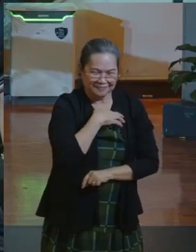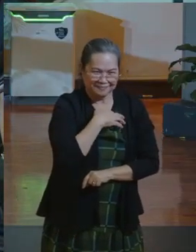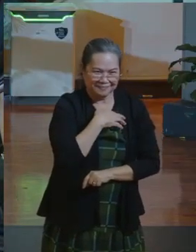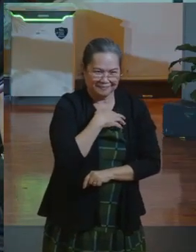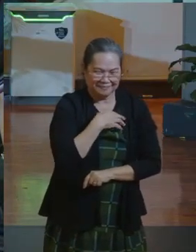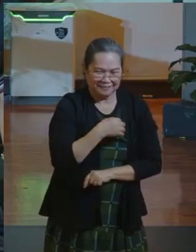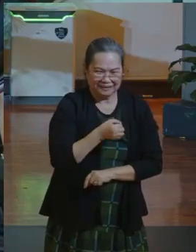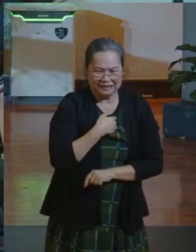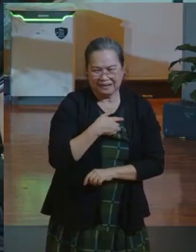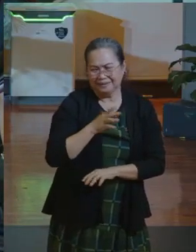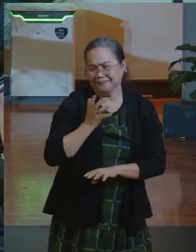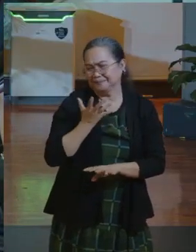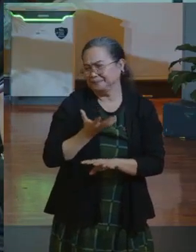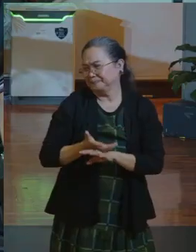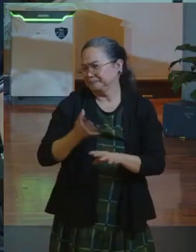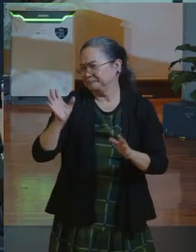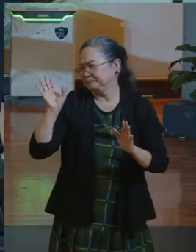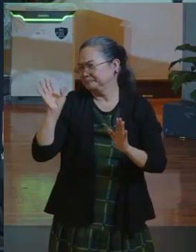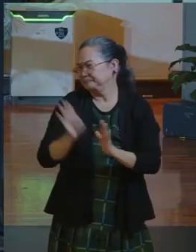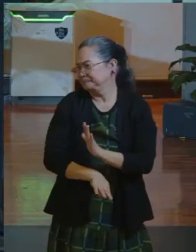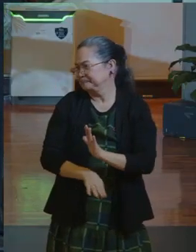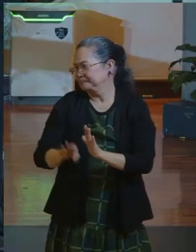i-water down yung kanyang gospel.